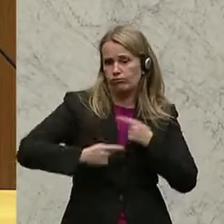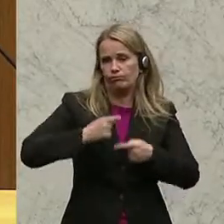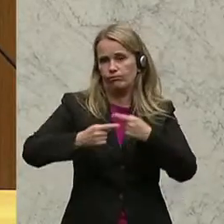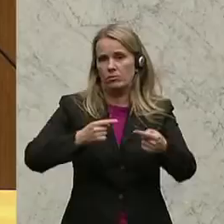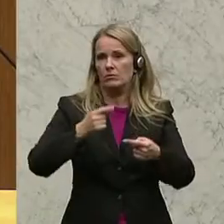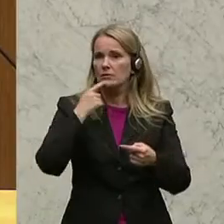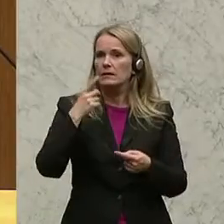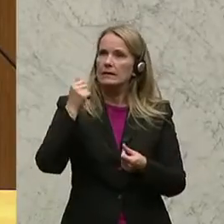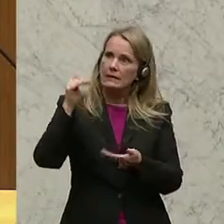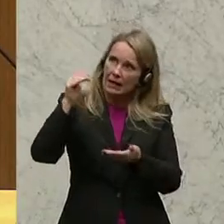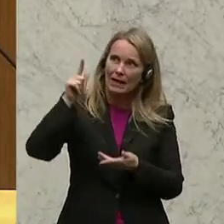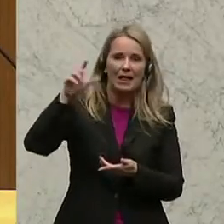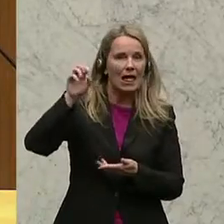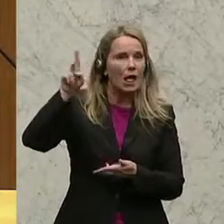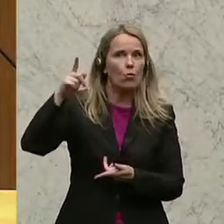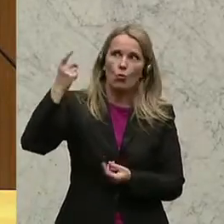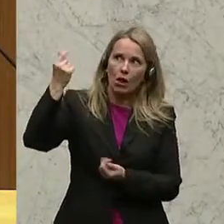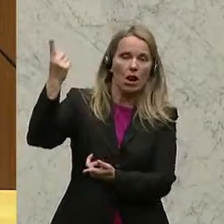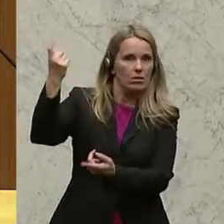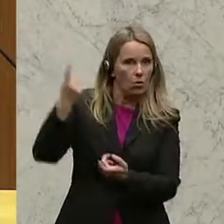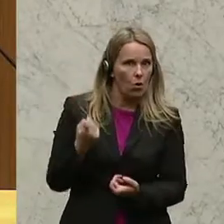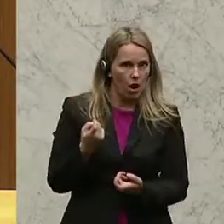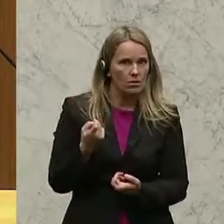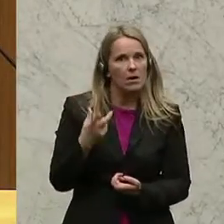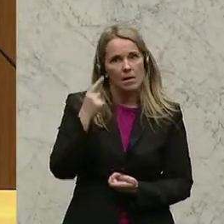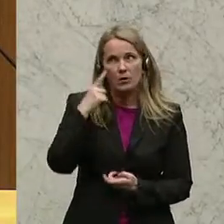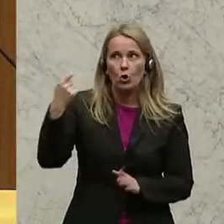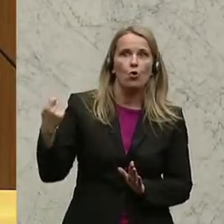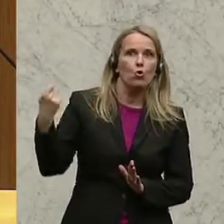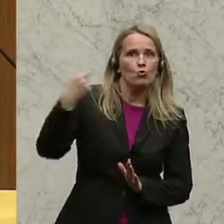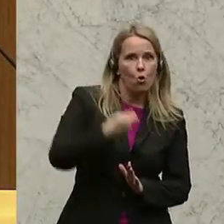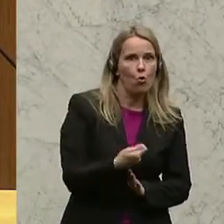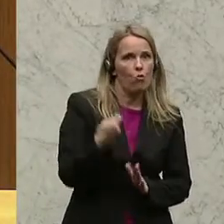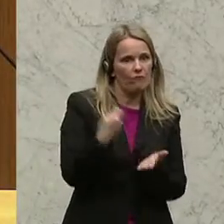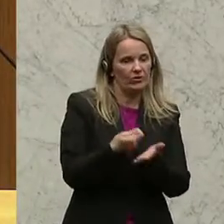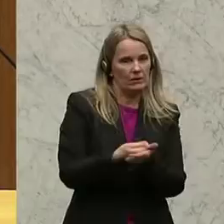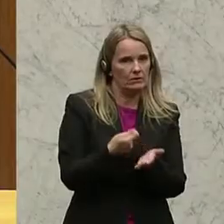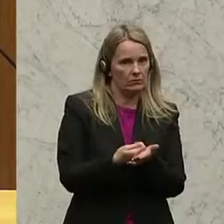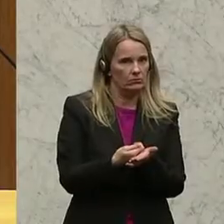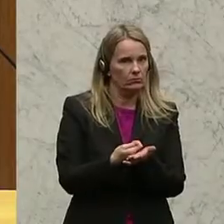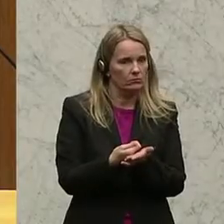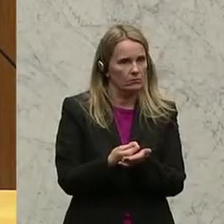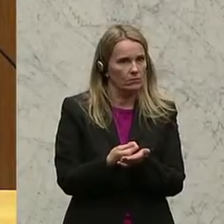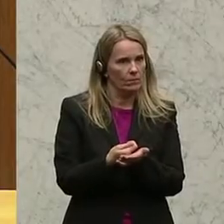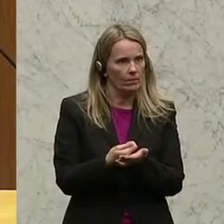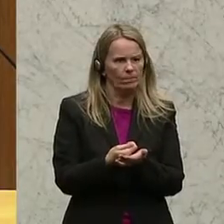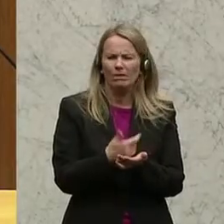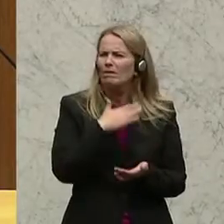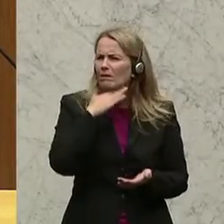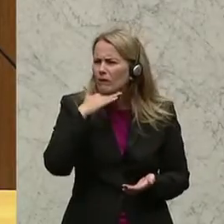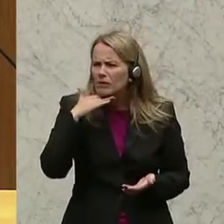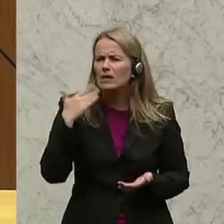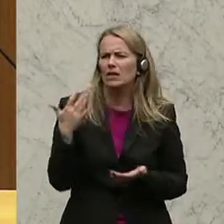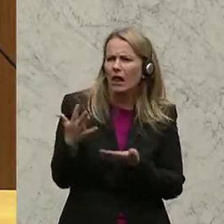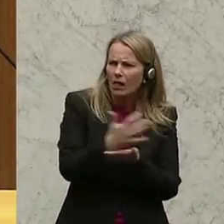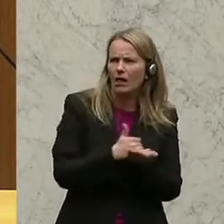der Mittel aus der Europäischen Union, die Kofinanzierung. Und man tut damit ungemein